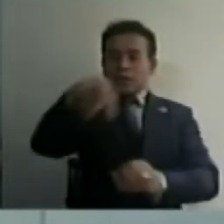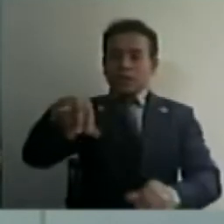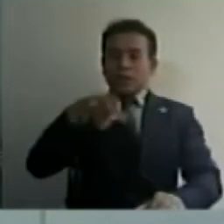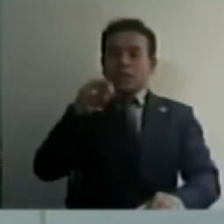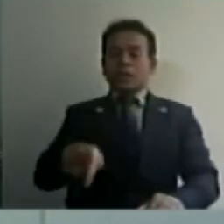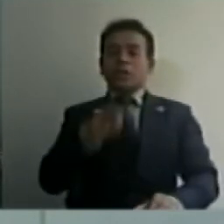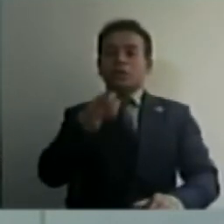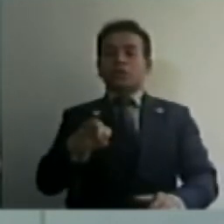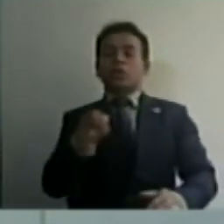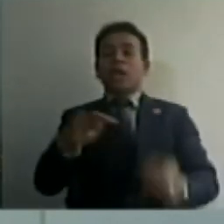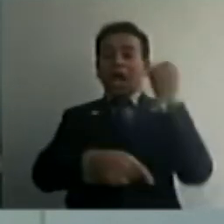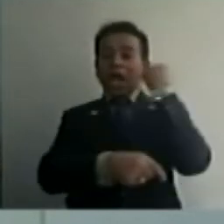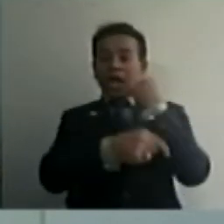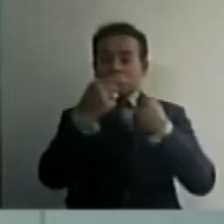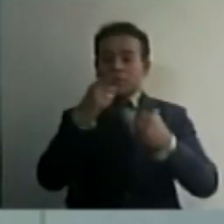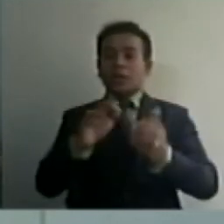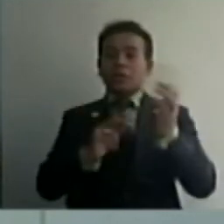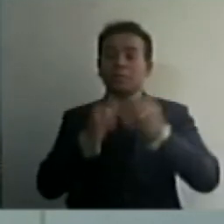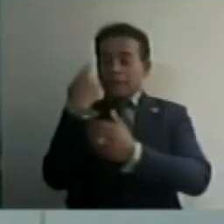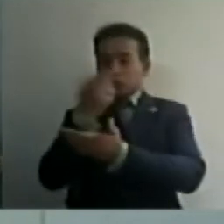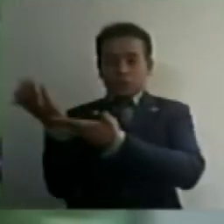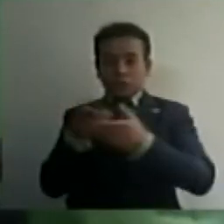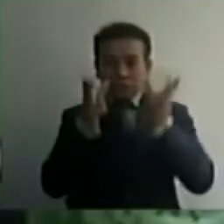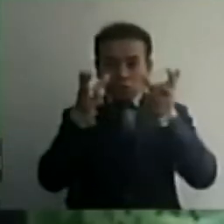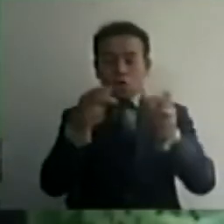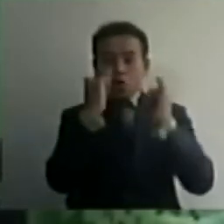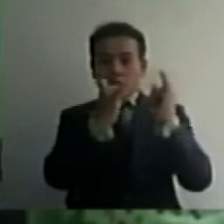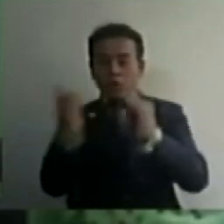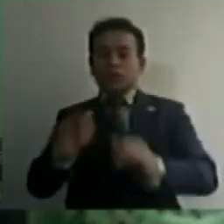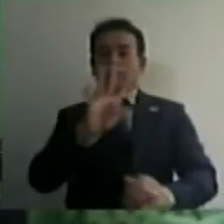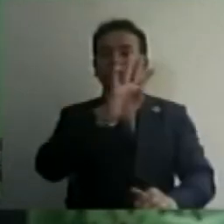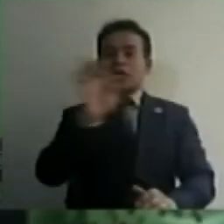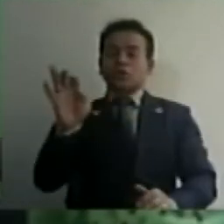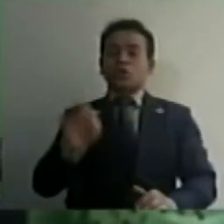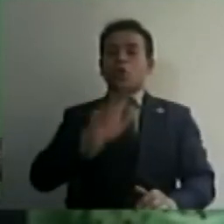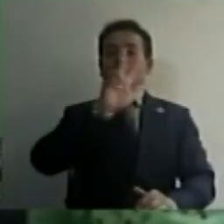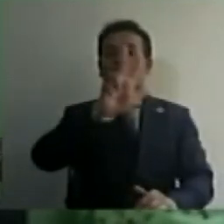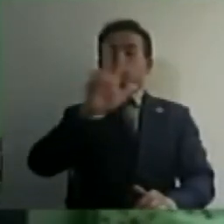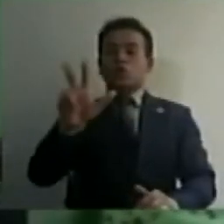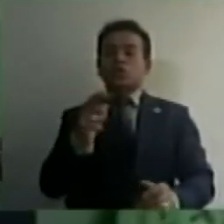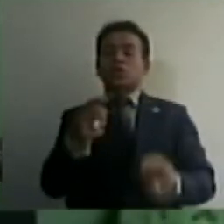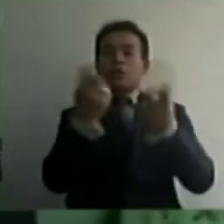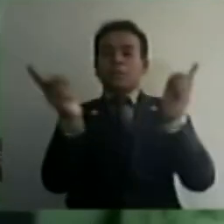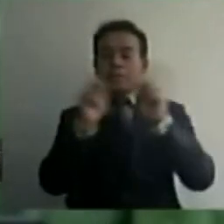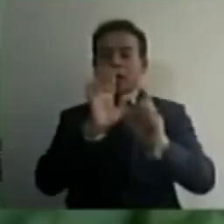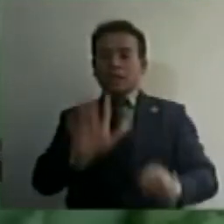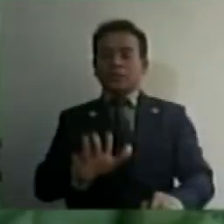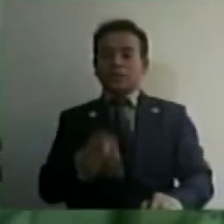488টি প্রতিষ্ঠান, এবং এর মাধ্যমে তাৎক্ষণিকভাবে কোয়ারেন্টাইনের সেবা প্রদান করা যাবে